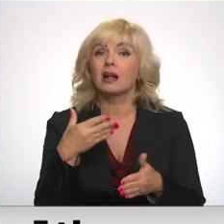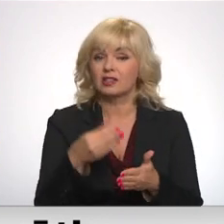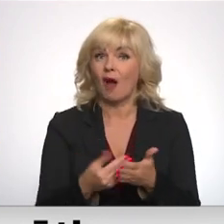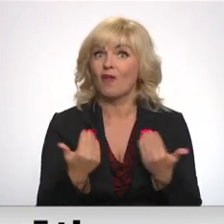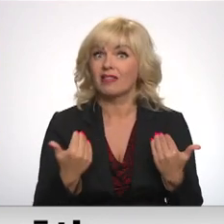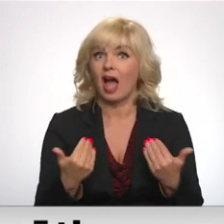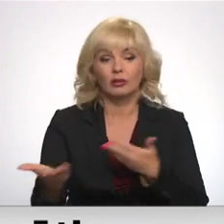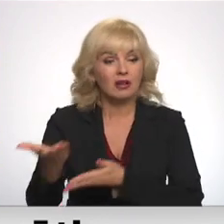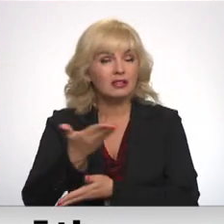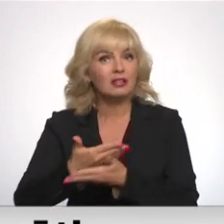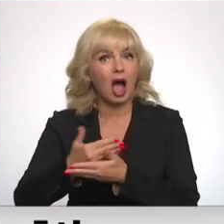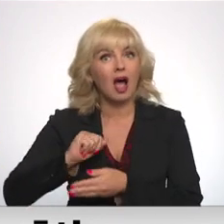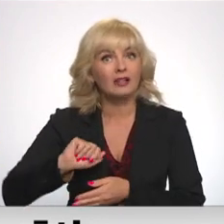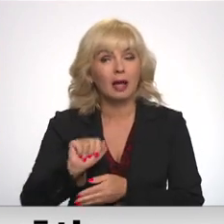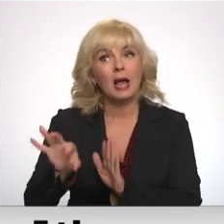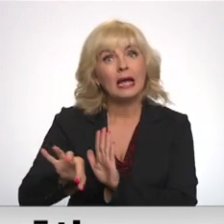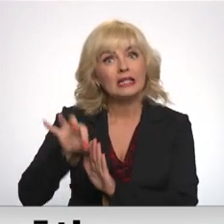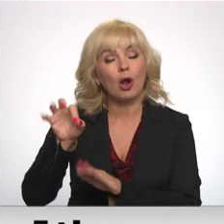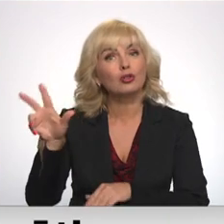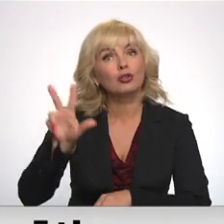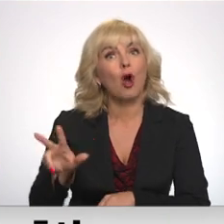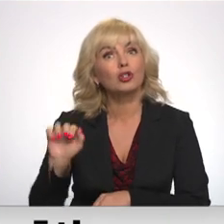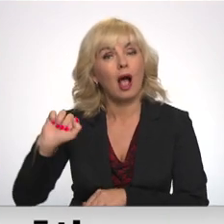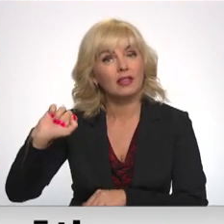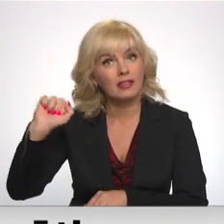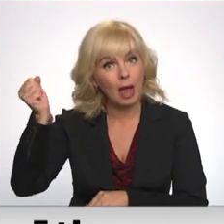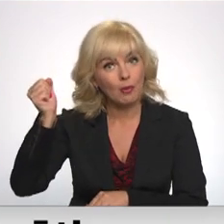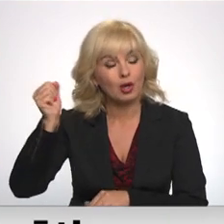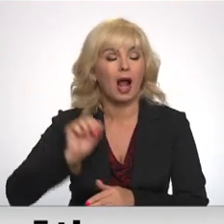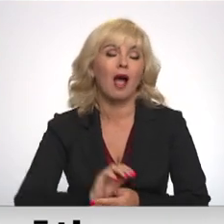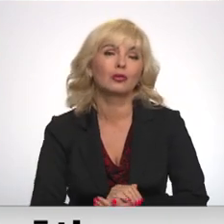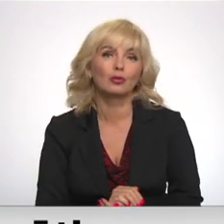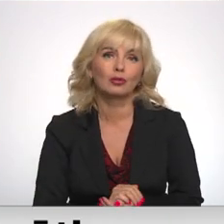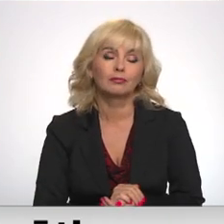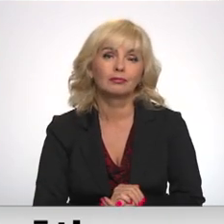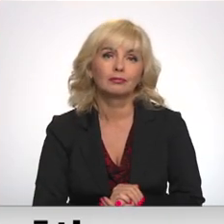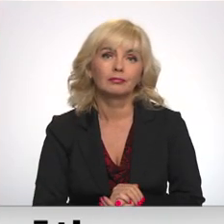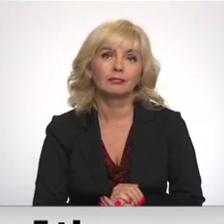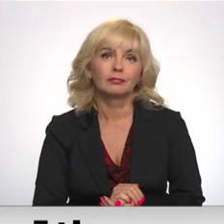tagadējo sadarbības partneri izraudzījusies sociāldemokrātus. Un turpina Madara Līcīte.